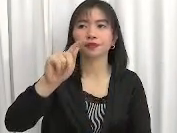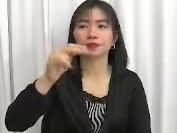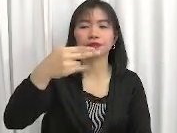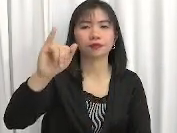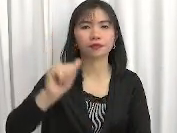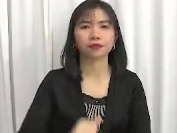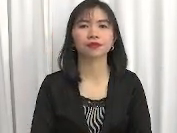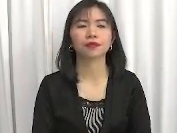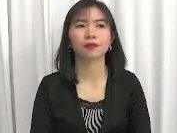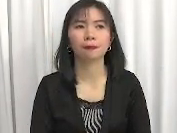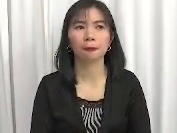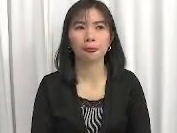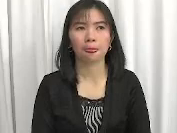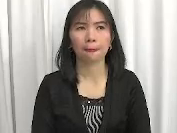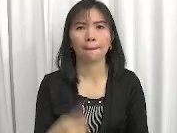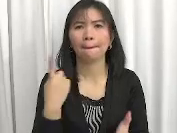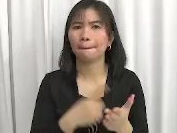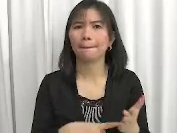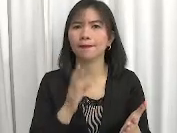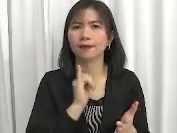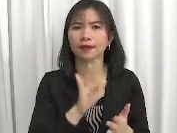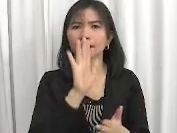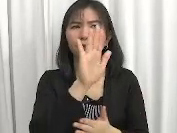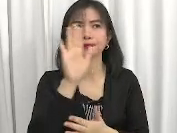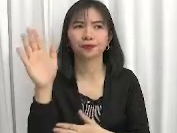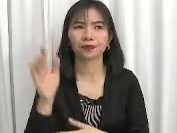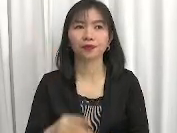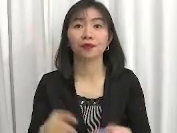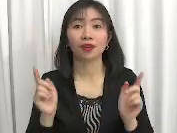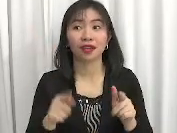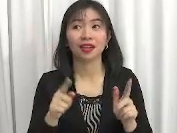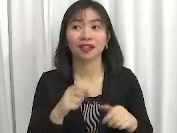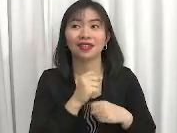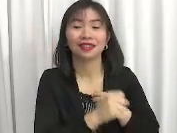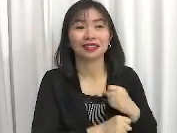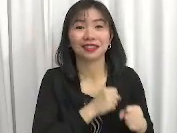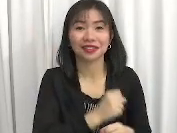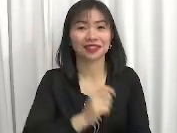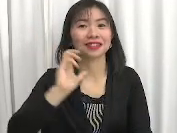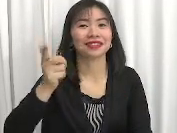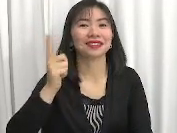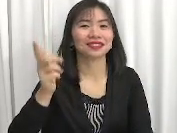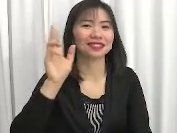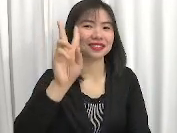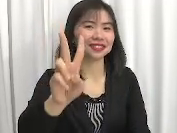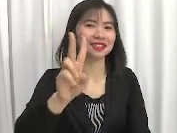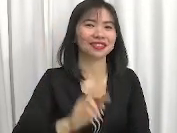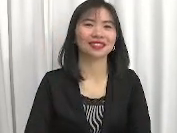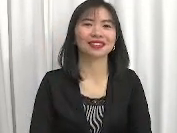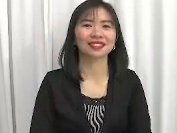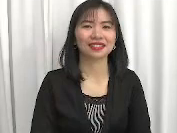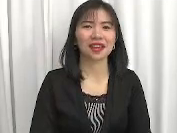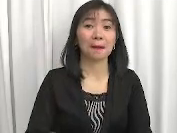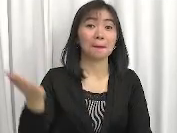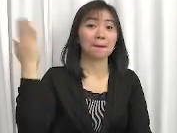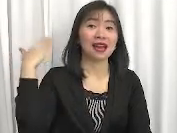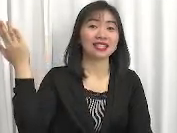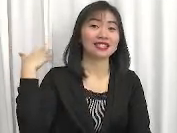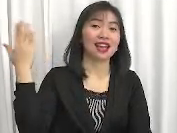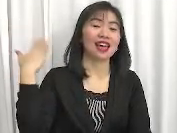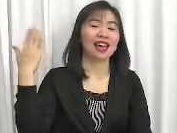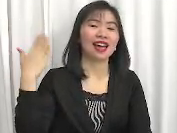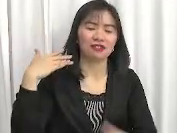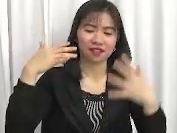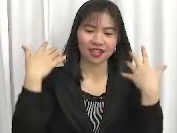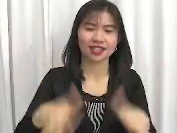Ano naman sa Sister Cynthia ang iyong ngayong 2022 di ba? Nakalipas na ang 2021 at